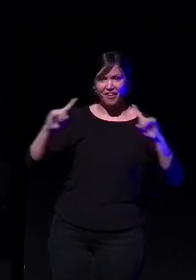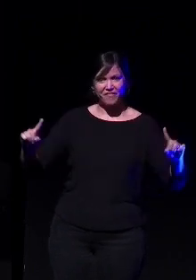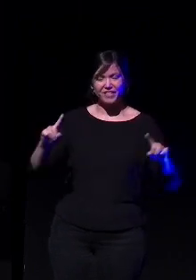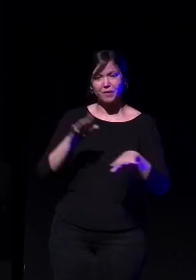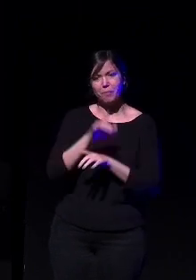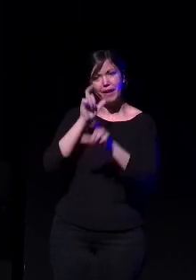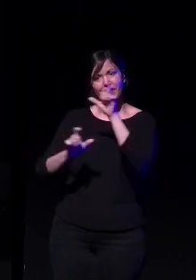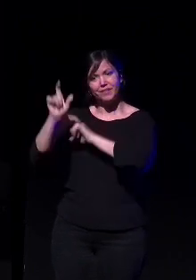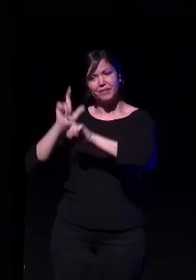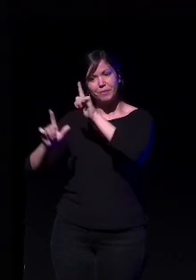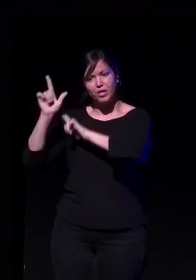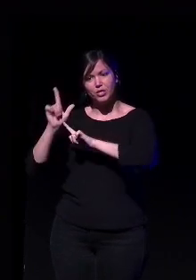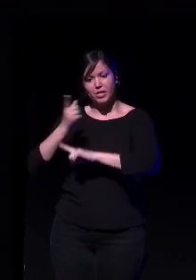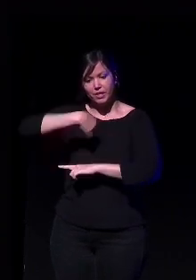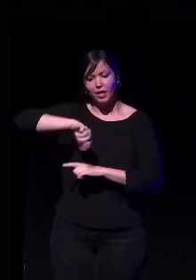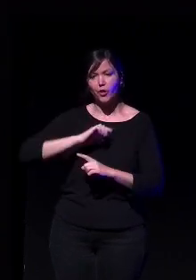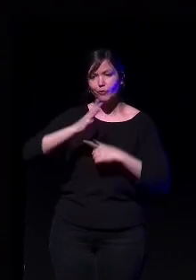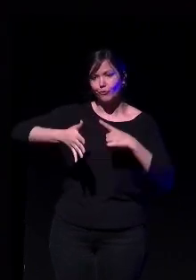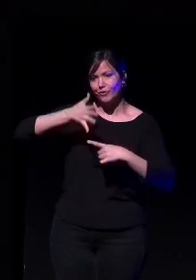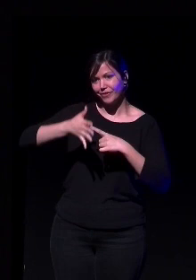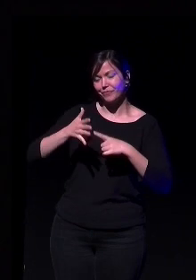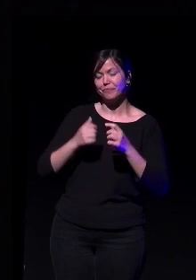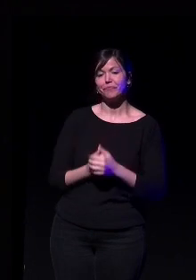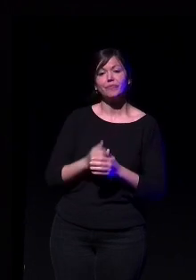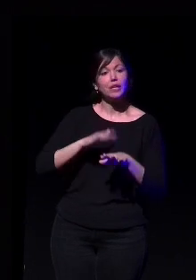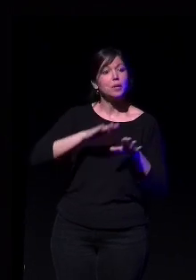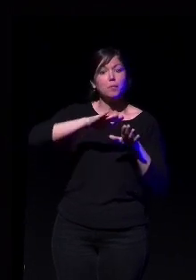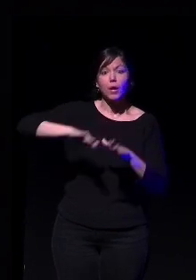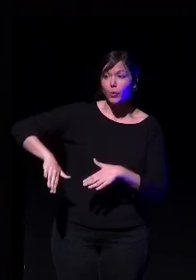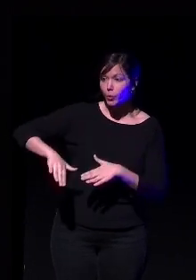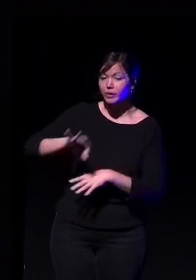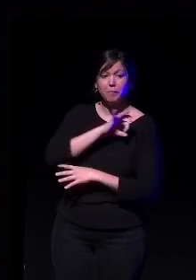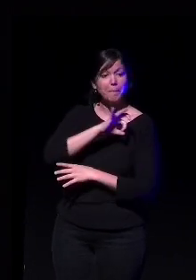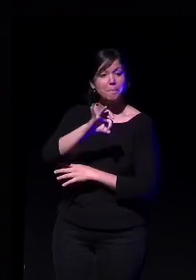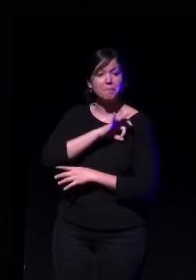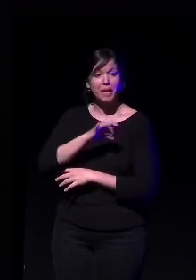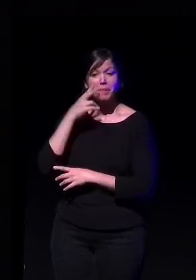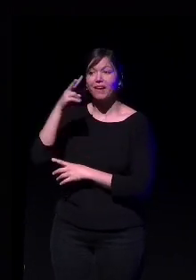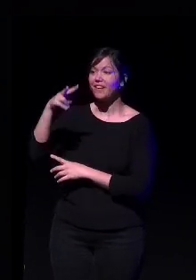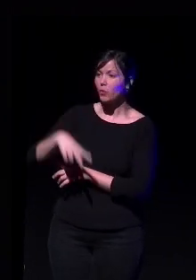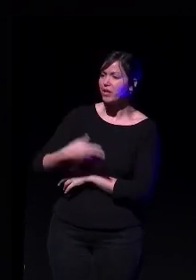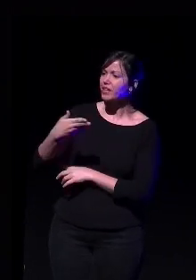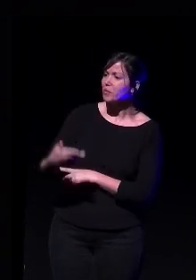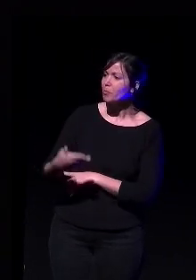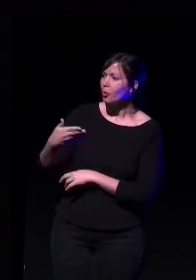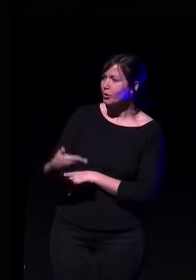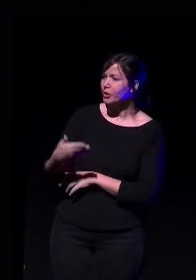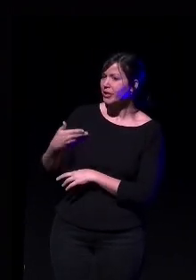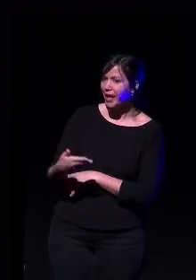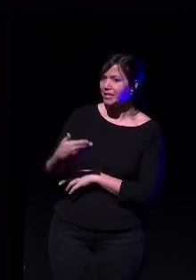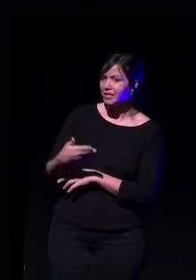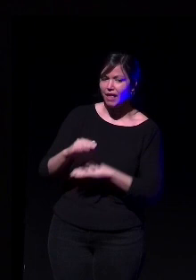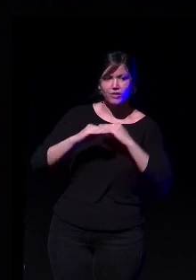viatgers i de la nostra indústria. I per últim, premis que reconeixen la importància de